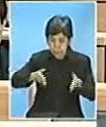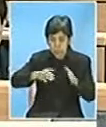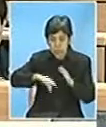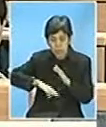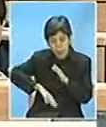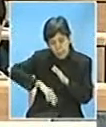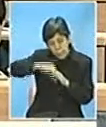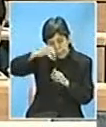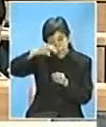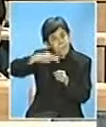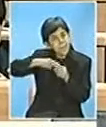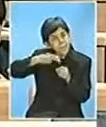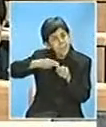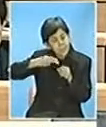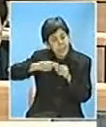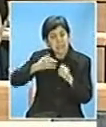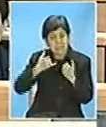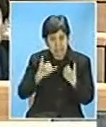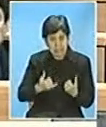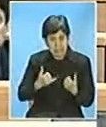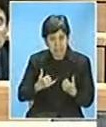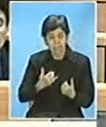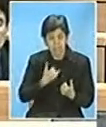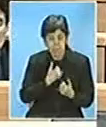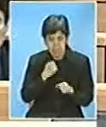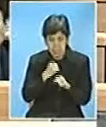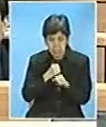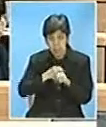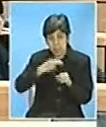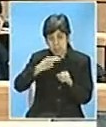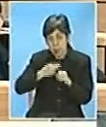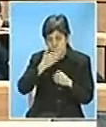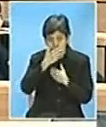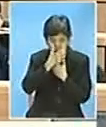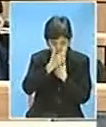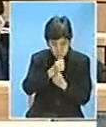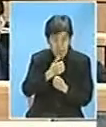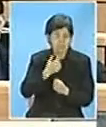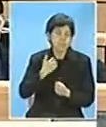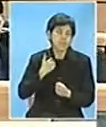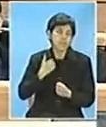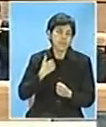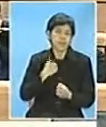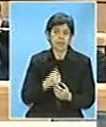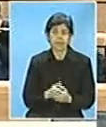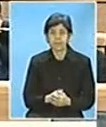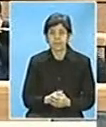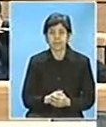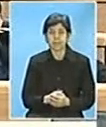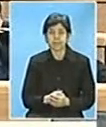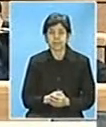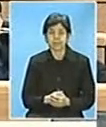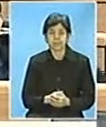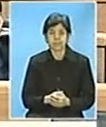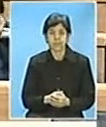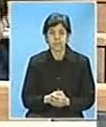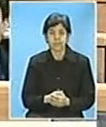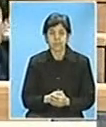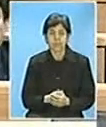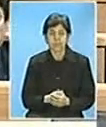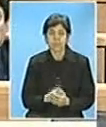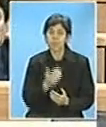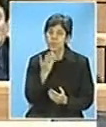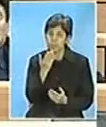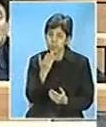นาซึ่งถือว่าเป็นเรื่องที่พลังงานปัจจุบันนี้คนให้ความสนใจเป็นอันมากและแม้กระทั่งถึงท่านเอง